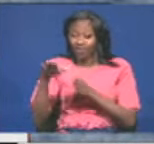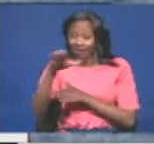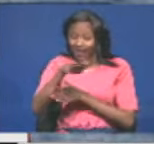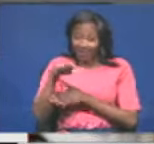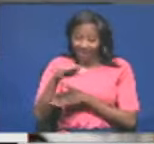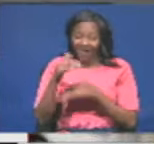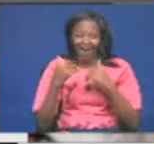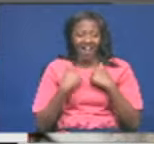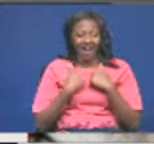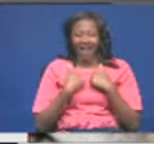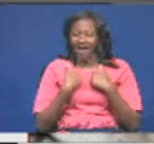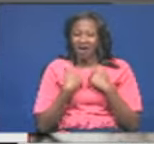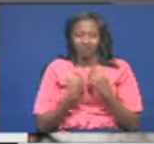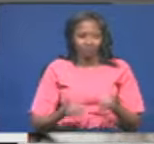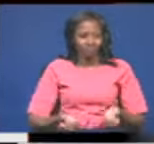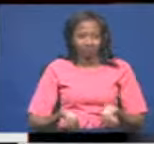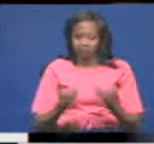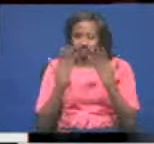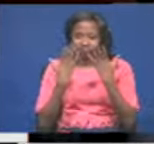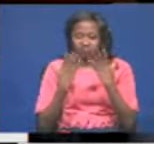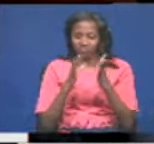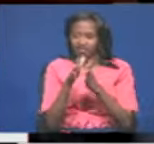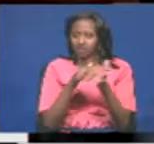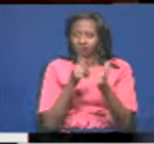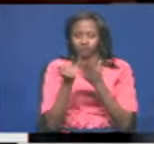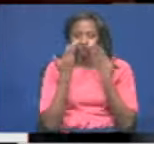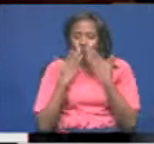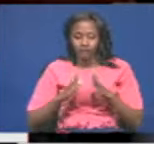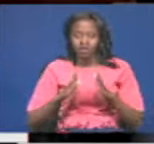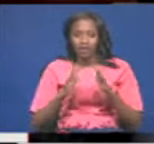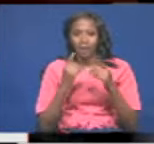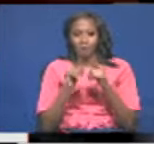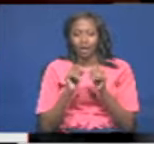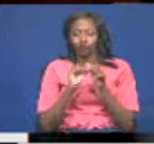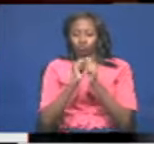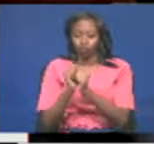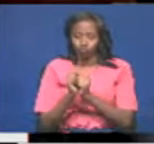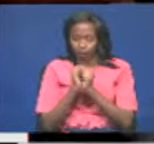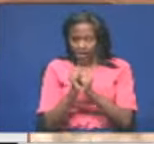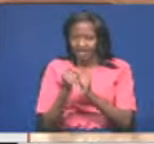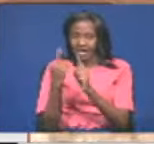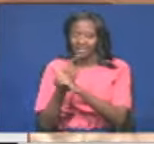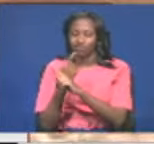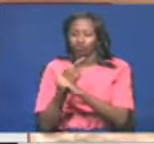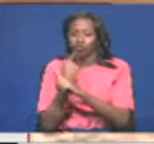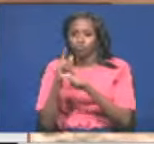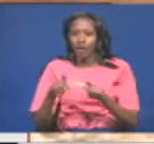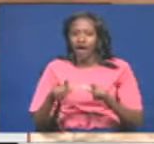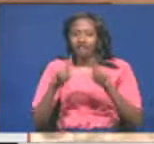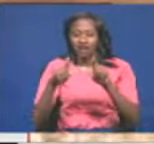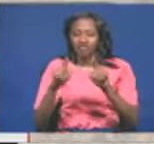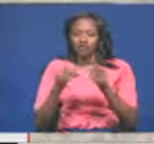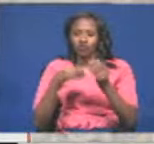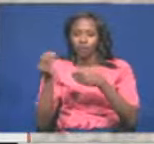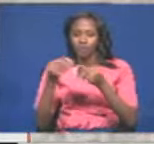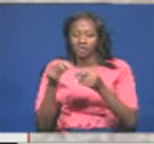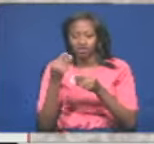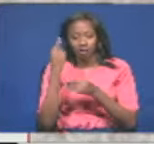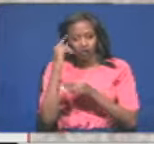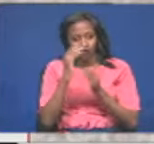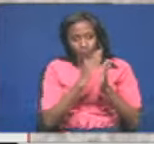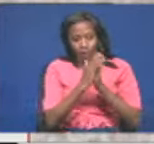by the fire. Alisema watashirikiana na maafisa husika wa utoaji leseni za biashara kubaini iwapo utaratibu